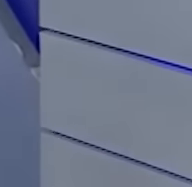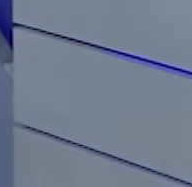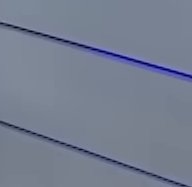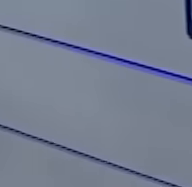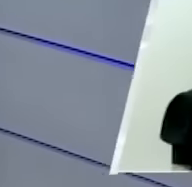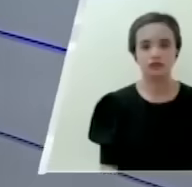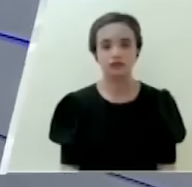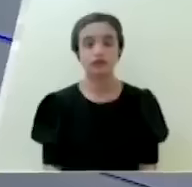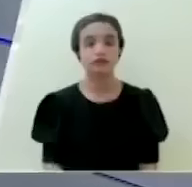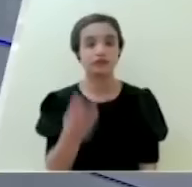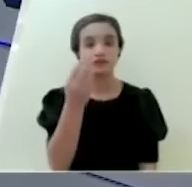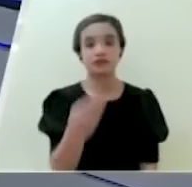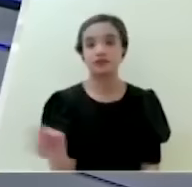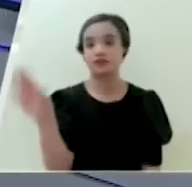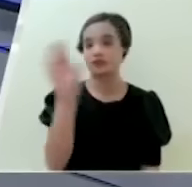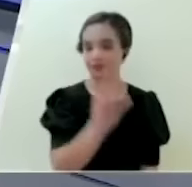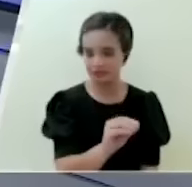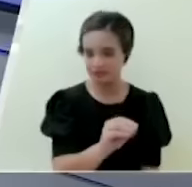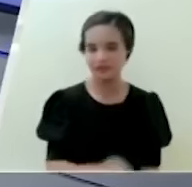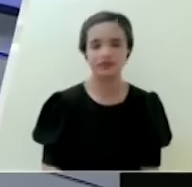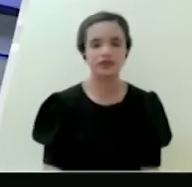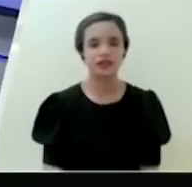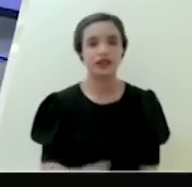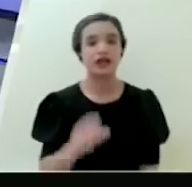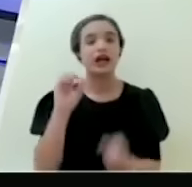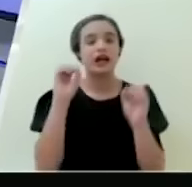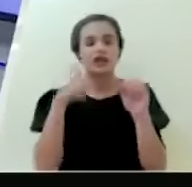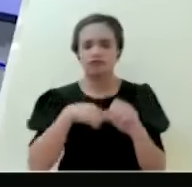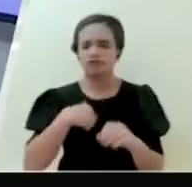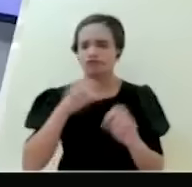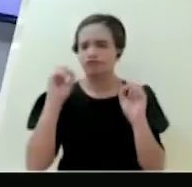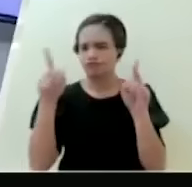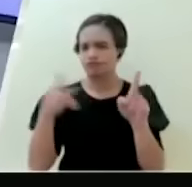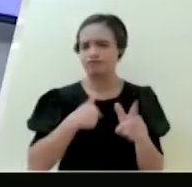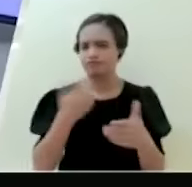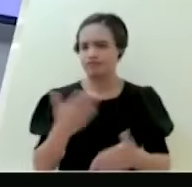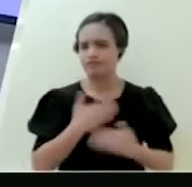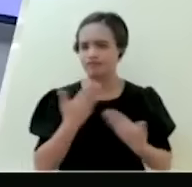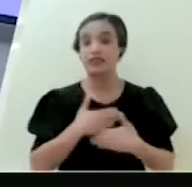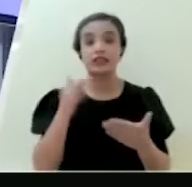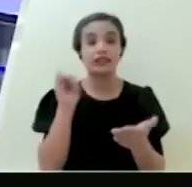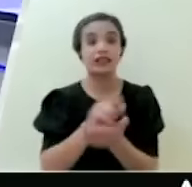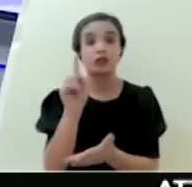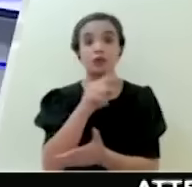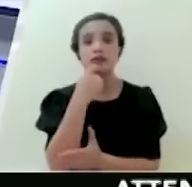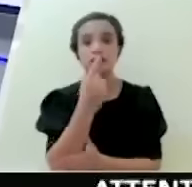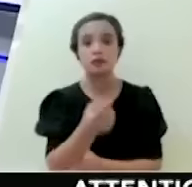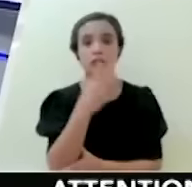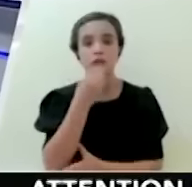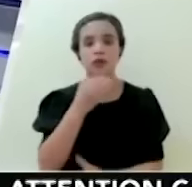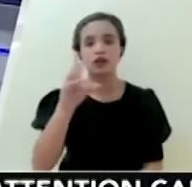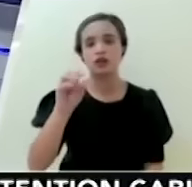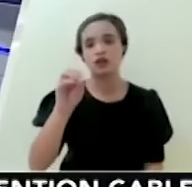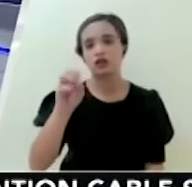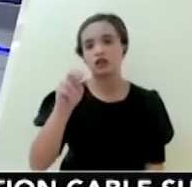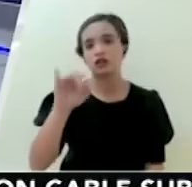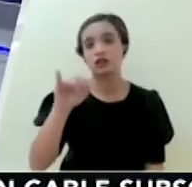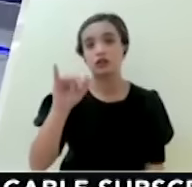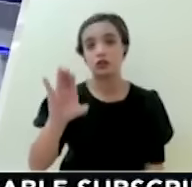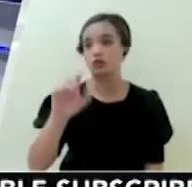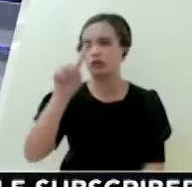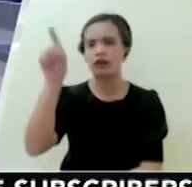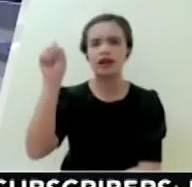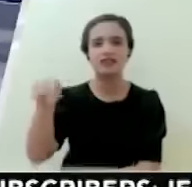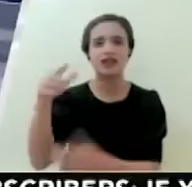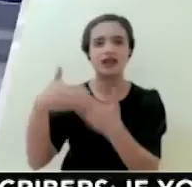Good evening, mga kapuso! I'm okay. I'm happy. Yan ang matipid na sagot ni Dominic Roque nang kamustahin namin ilang buwan matapos